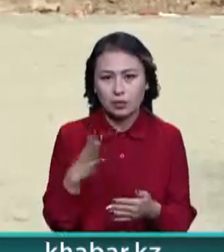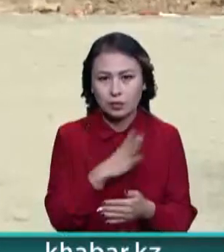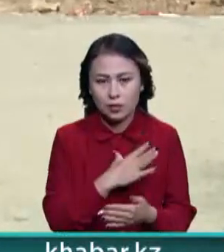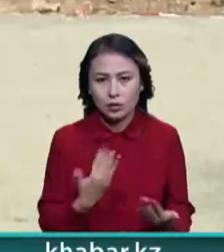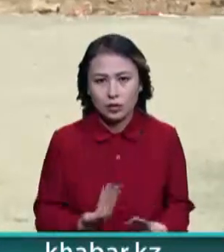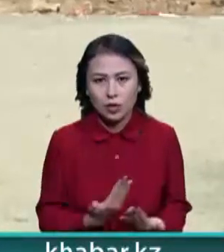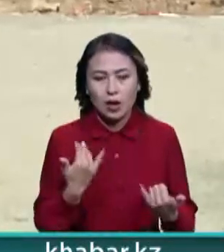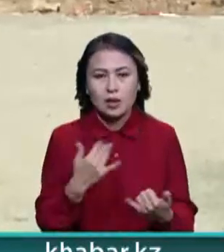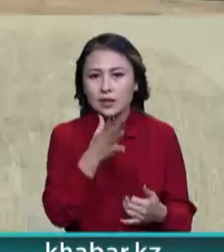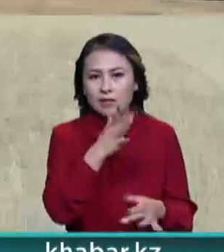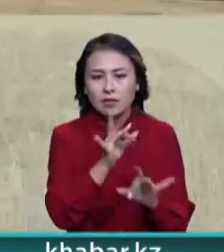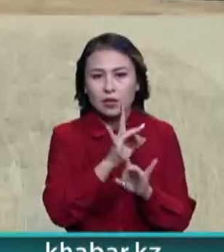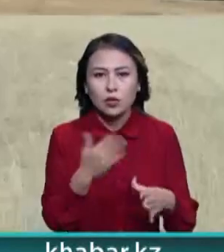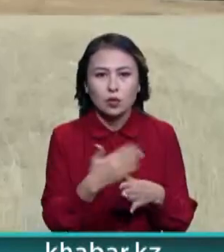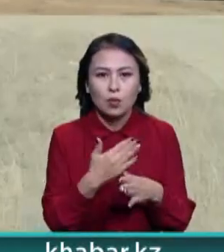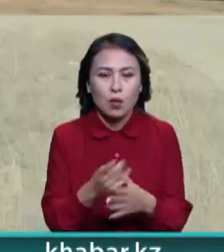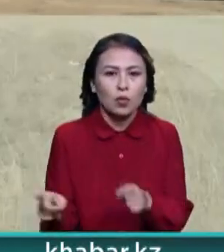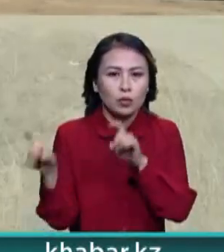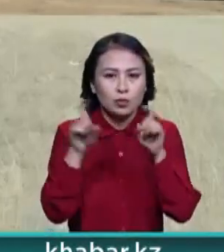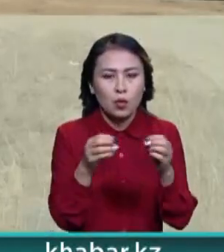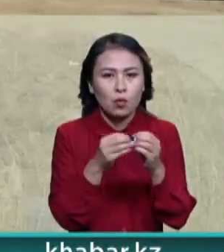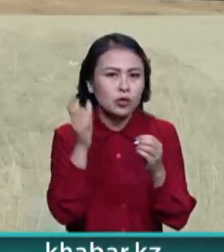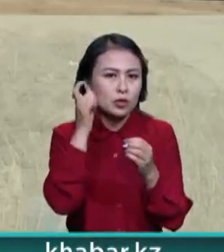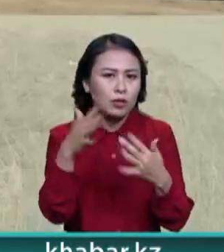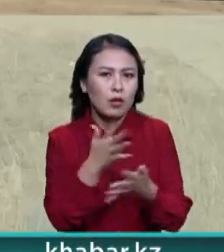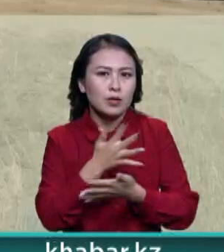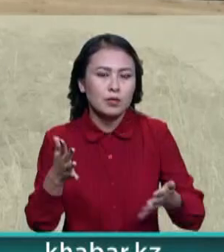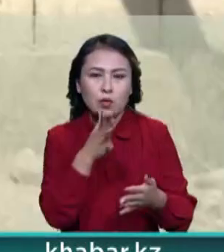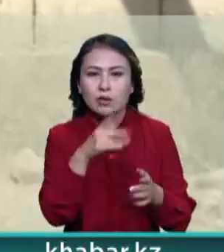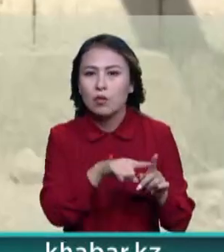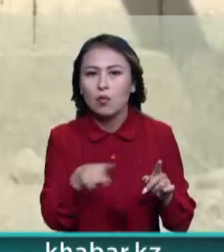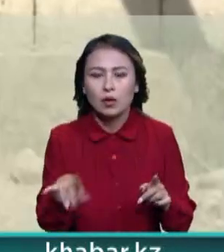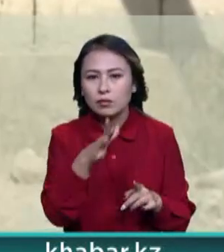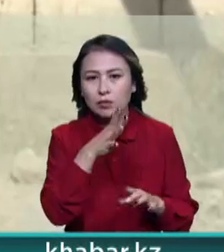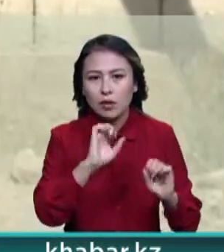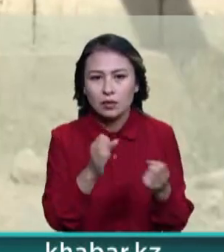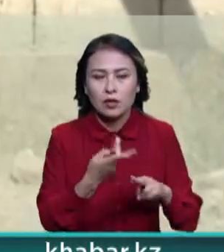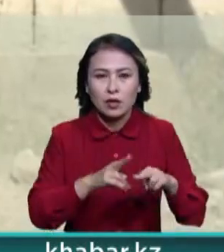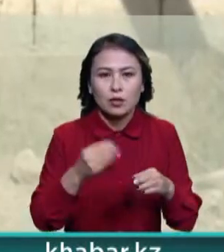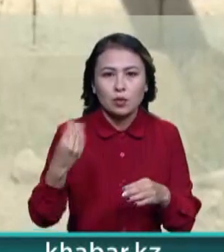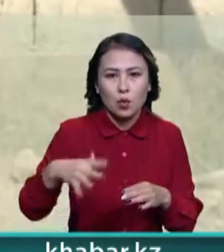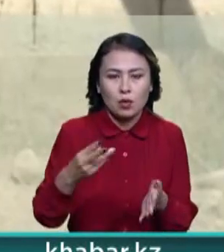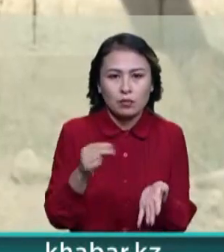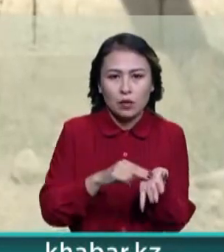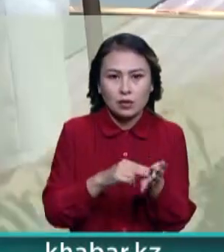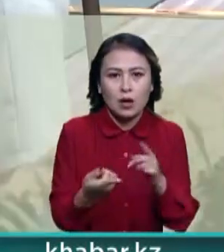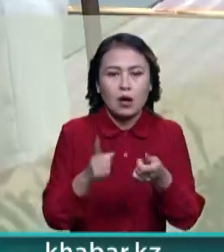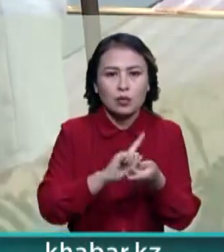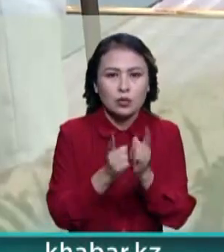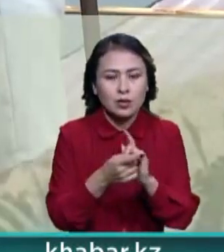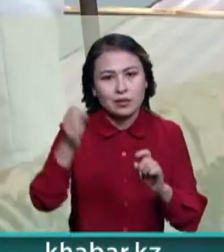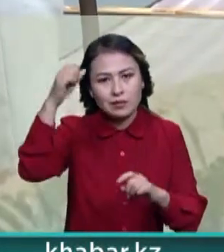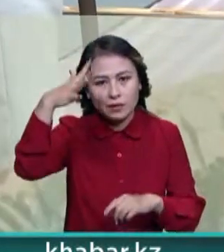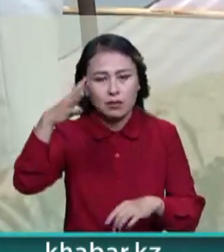тұрғындары. Әбдіхалық Оразы бұл жерге көшіп келгені 10 жылдан асқан. Осы уақыт аралығында амалсыздан қымбат бағаға жекеменшіктің ауыз суын,